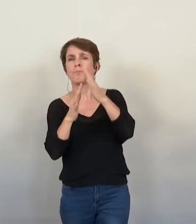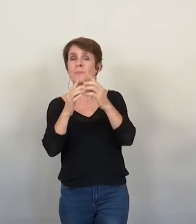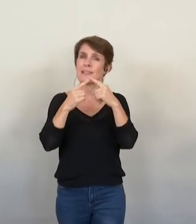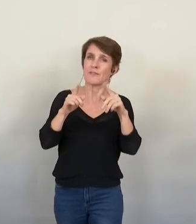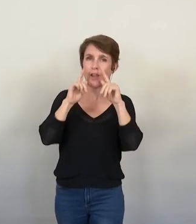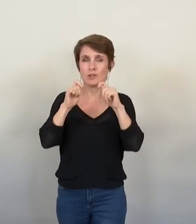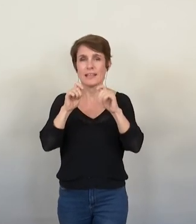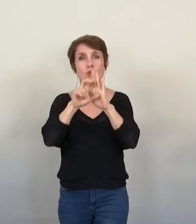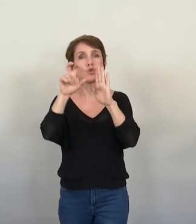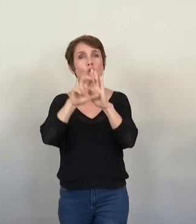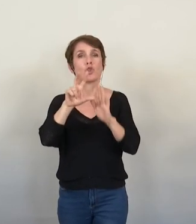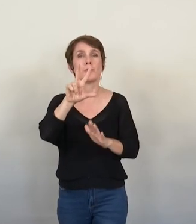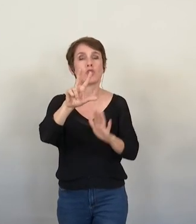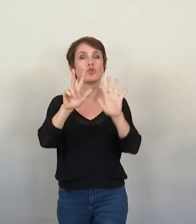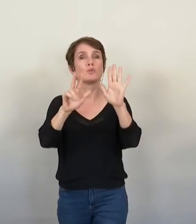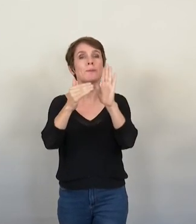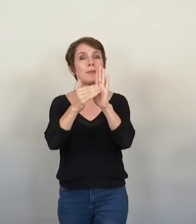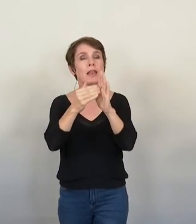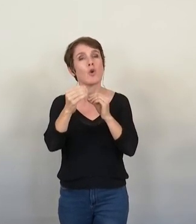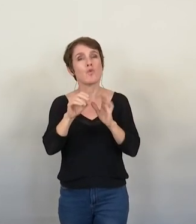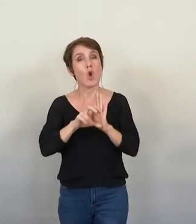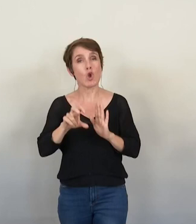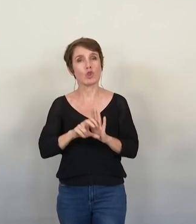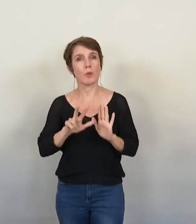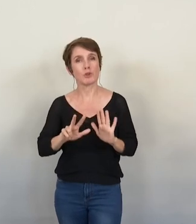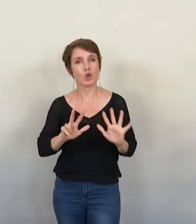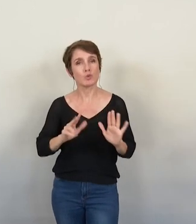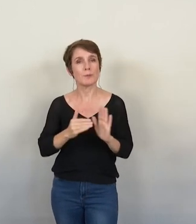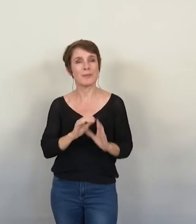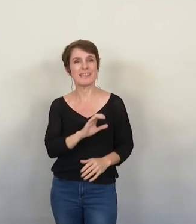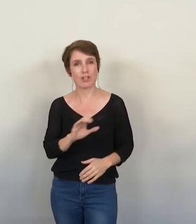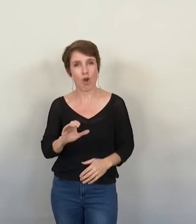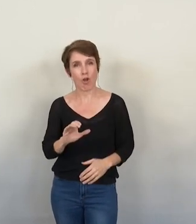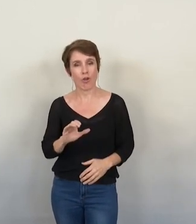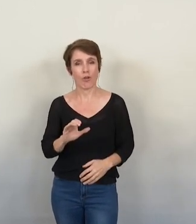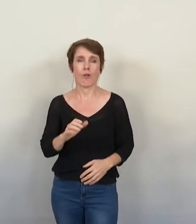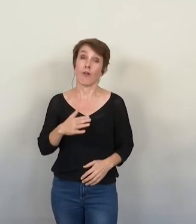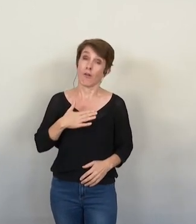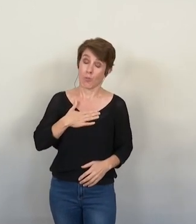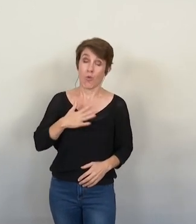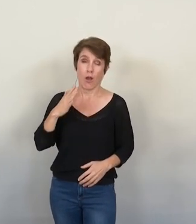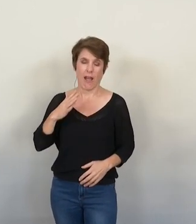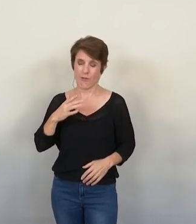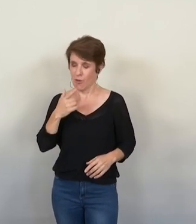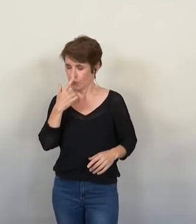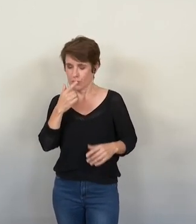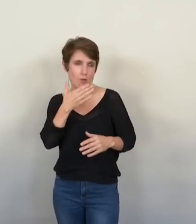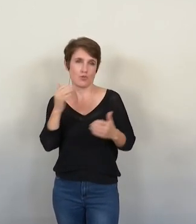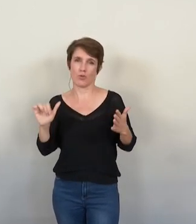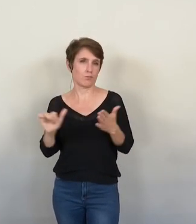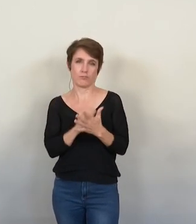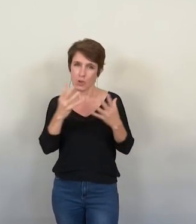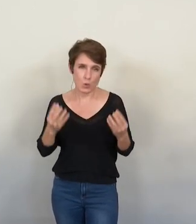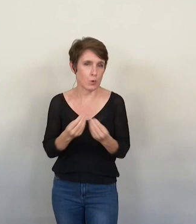attentif je le redis vous savez que je je vais essayer de fusionner ces ces codes postaux qui me semble pas correspondre à la